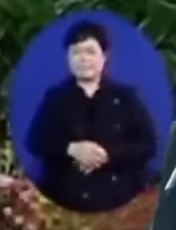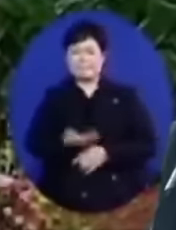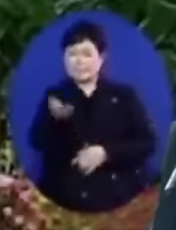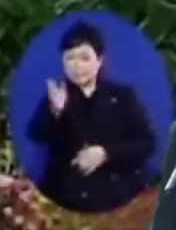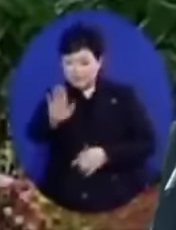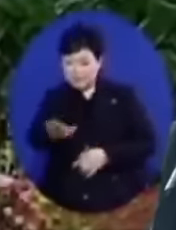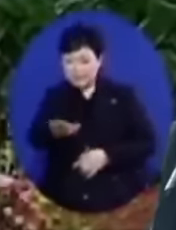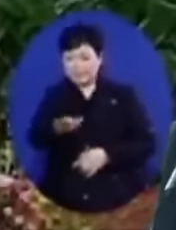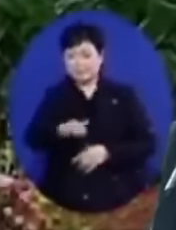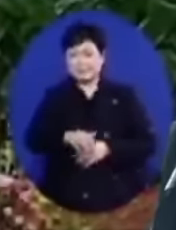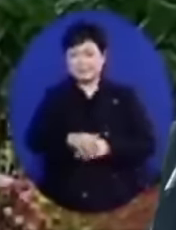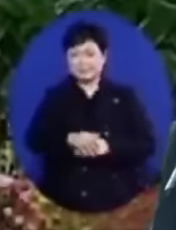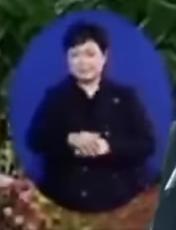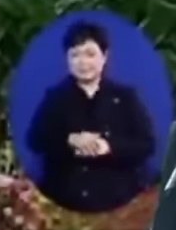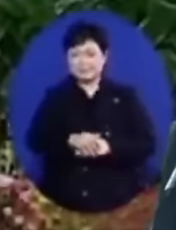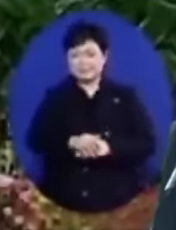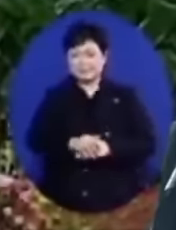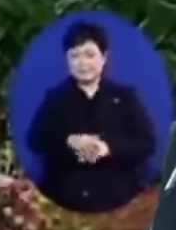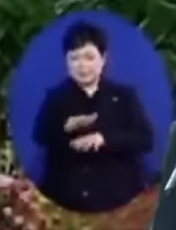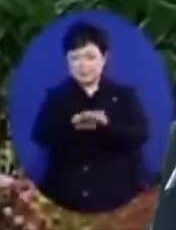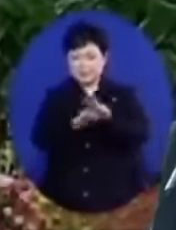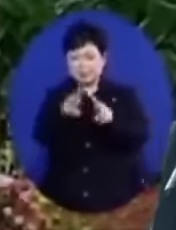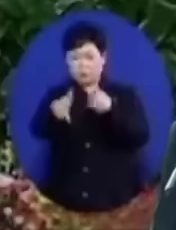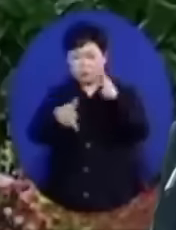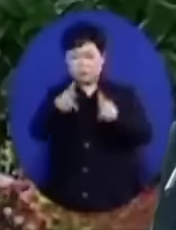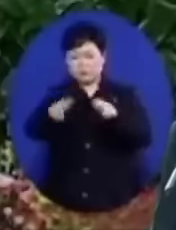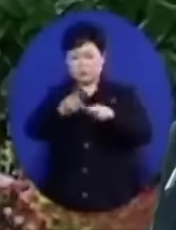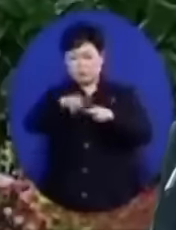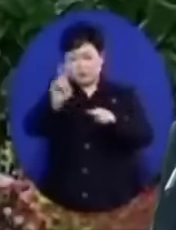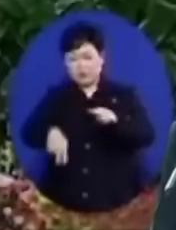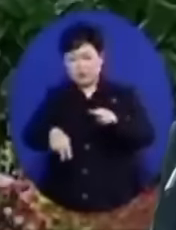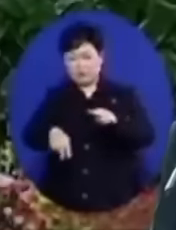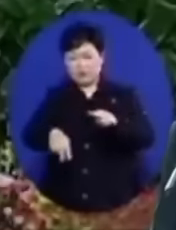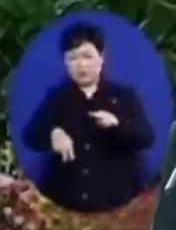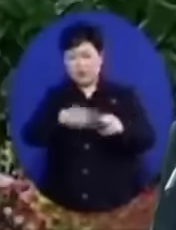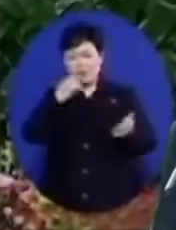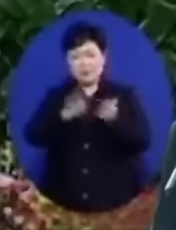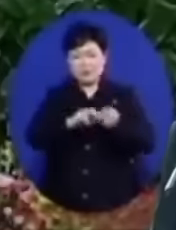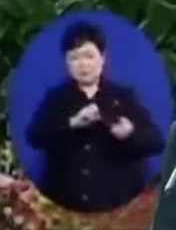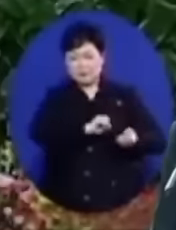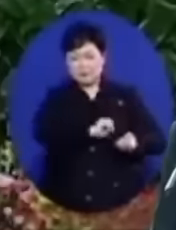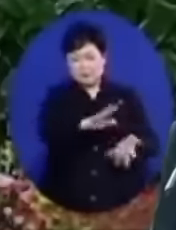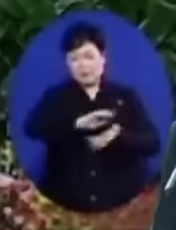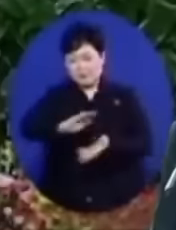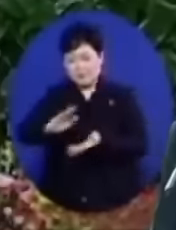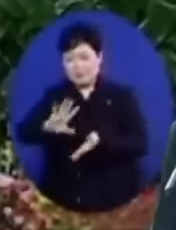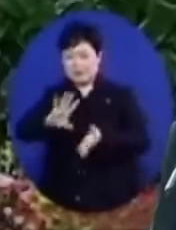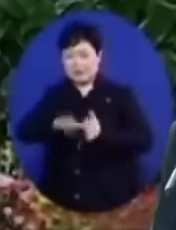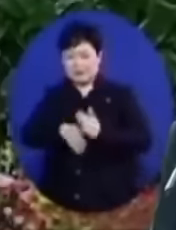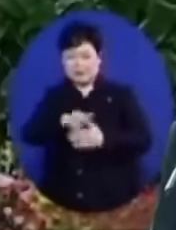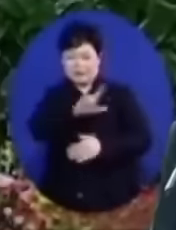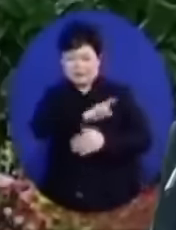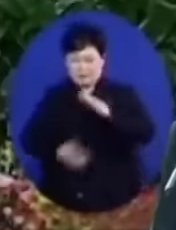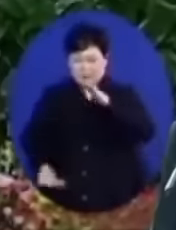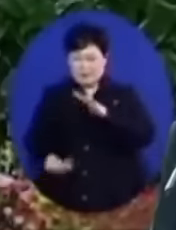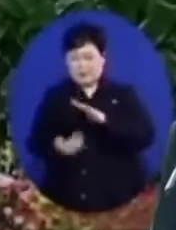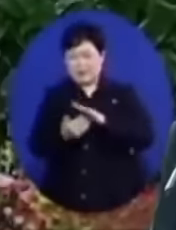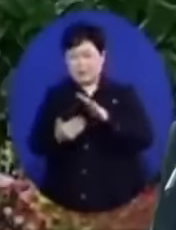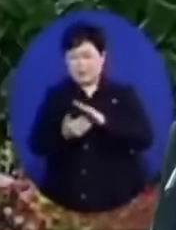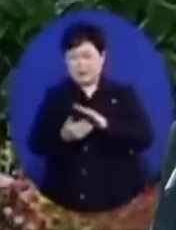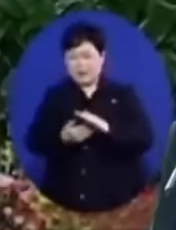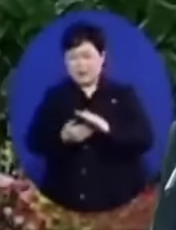그러나 방직 공장을 그만두고 내가 우체부로 취직을 했을 때 나는 최고의 우체부가 되었다는 꿈이